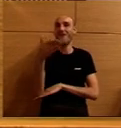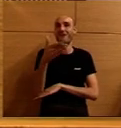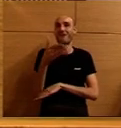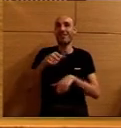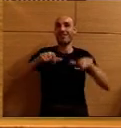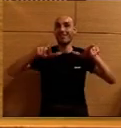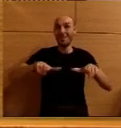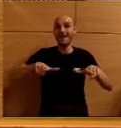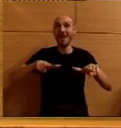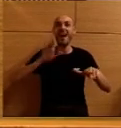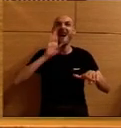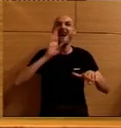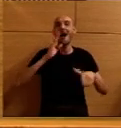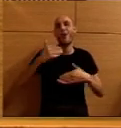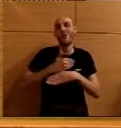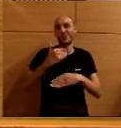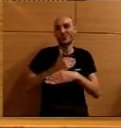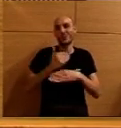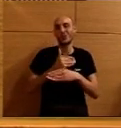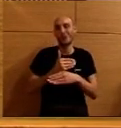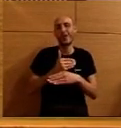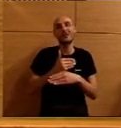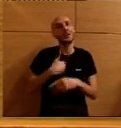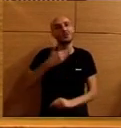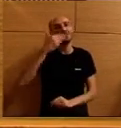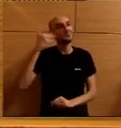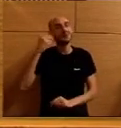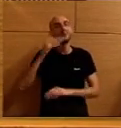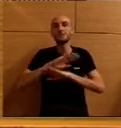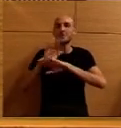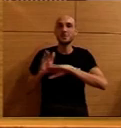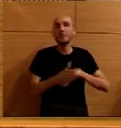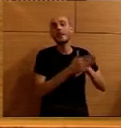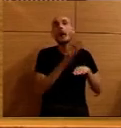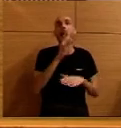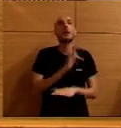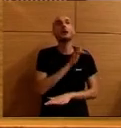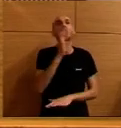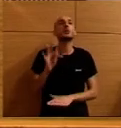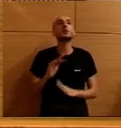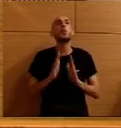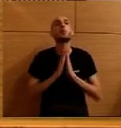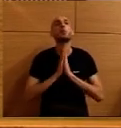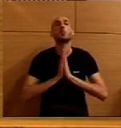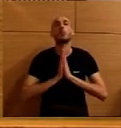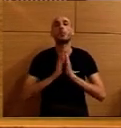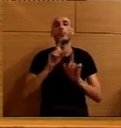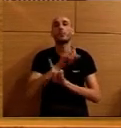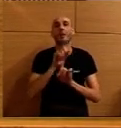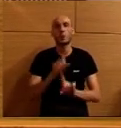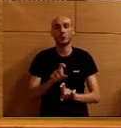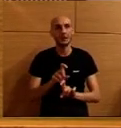el plenari sobretot del mes d'octubre. Així que sense més dilacions, passem a propostes i preguntes. Jo agrairia,